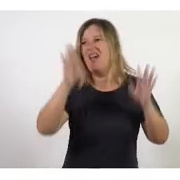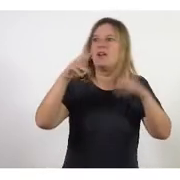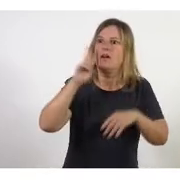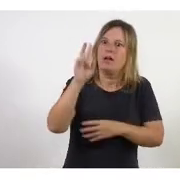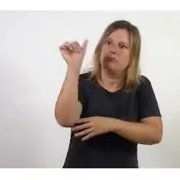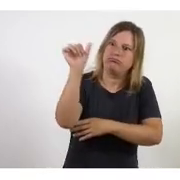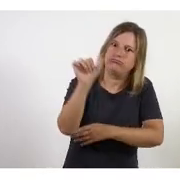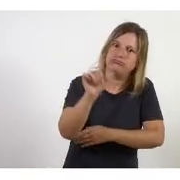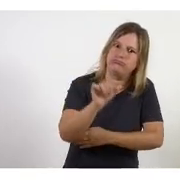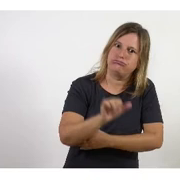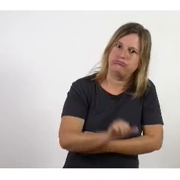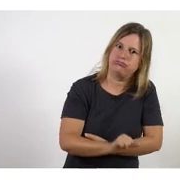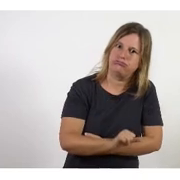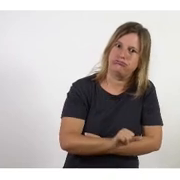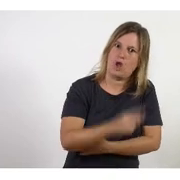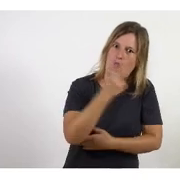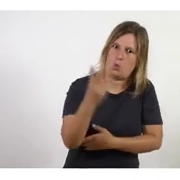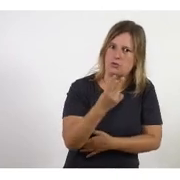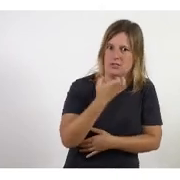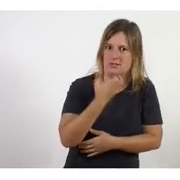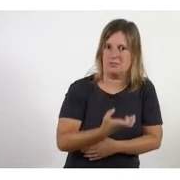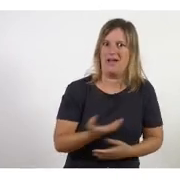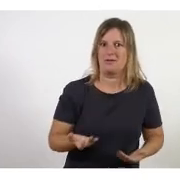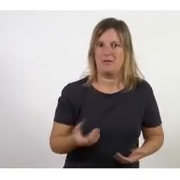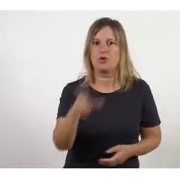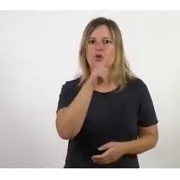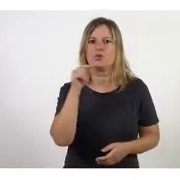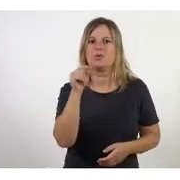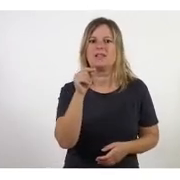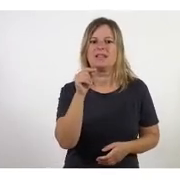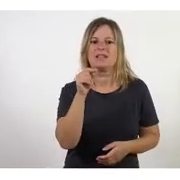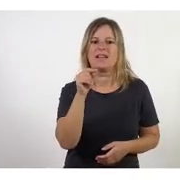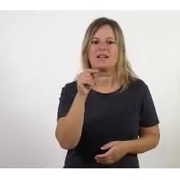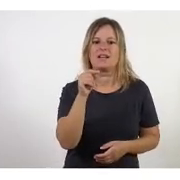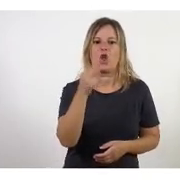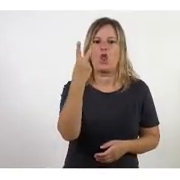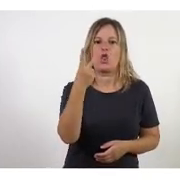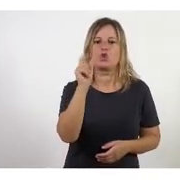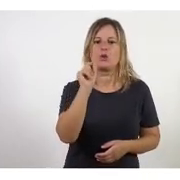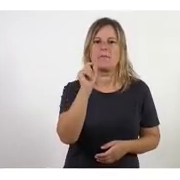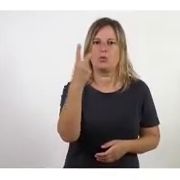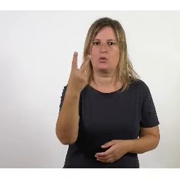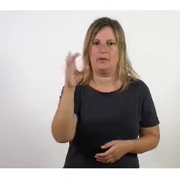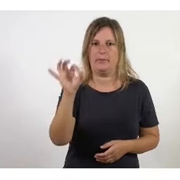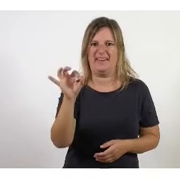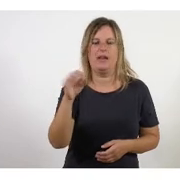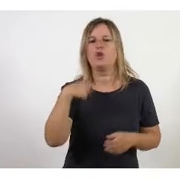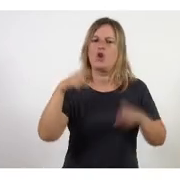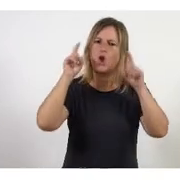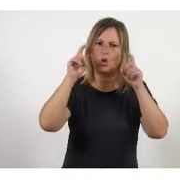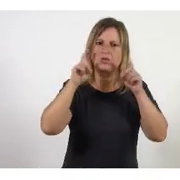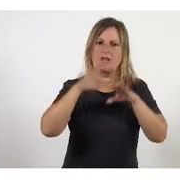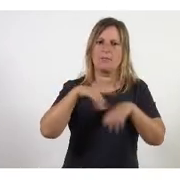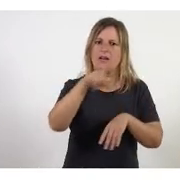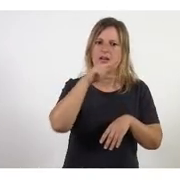de 2 hores. Twitter, estem als 2:20. La meva recomanació, bé, sigui per Facebook, sigui per Twitter,